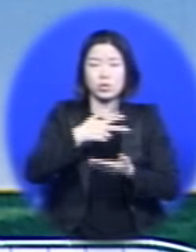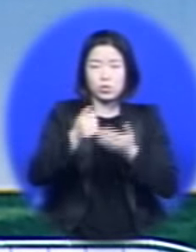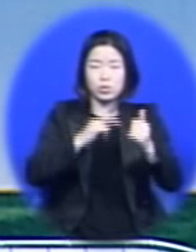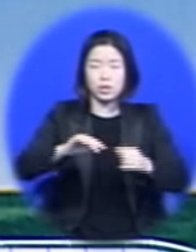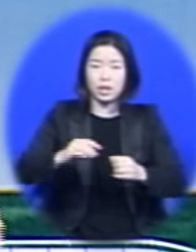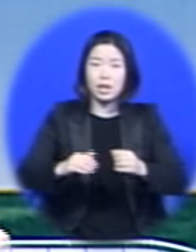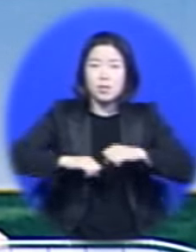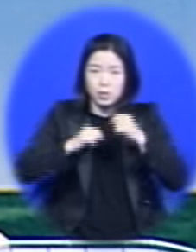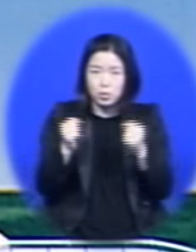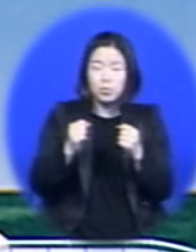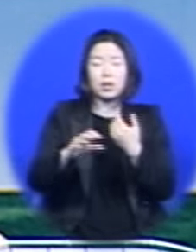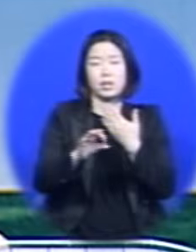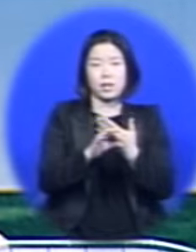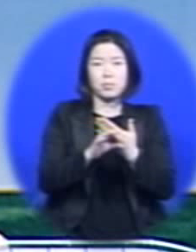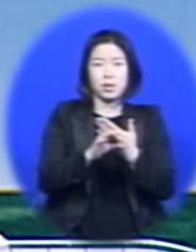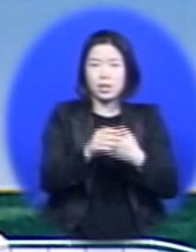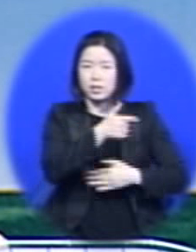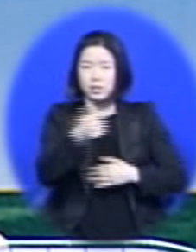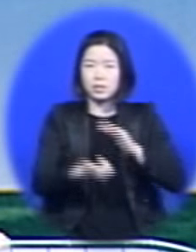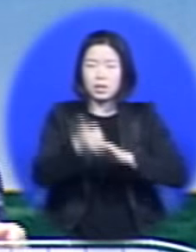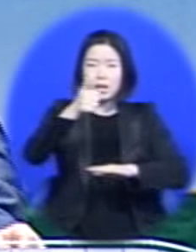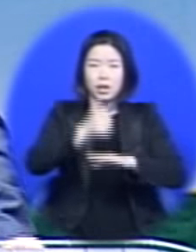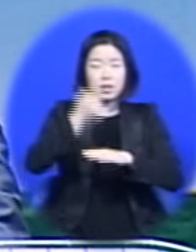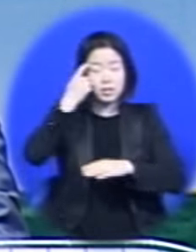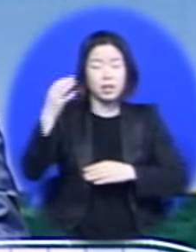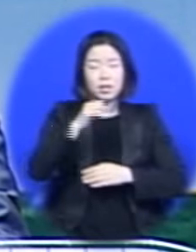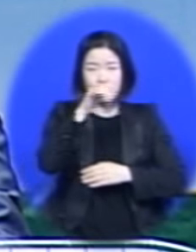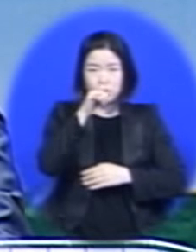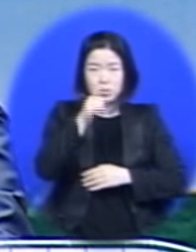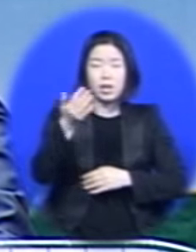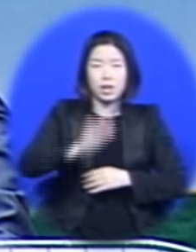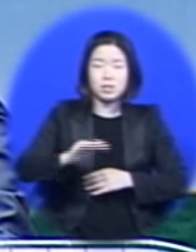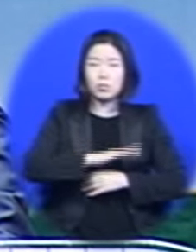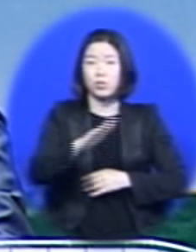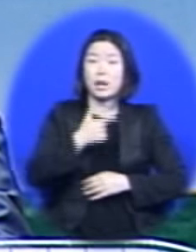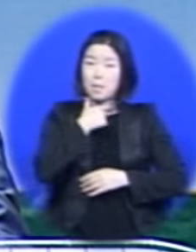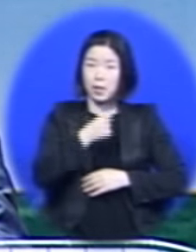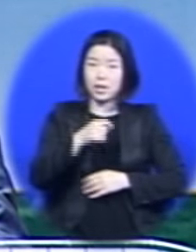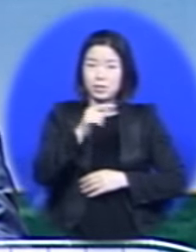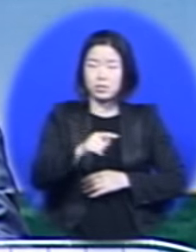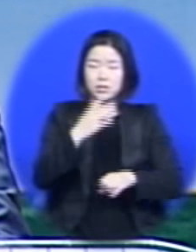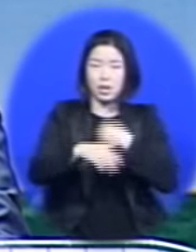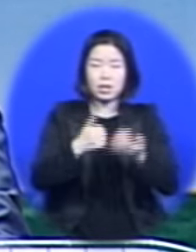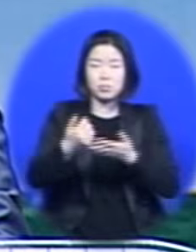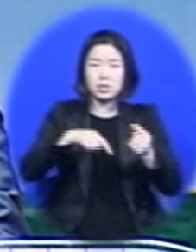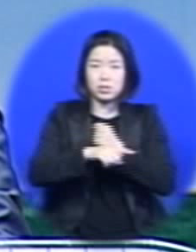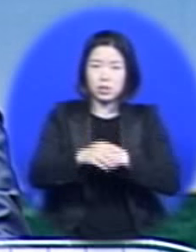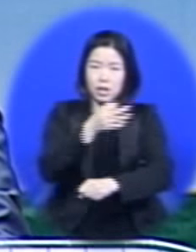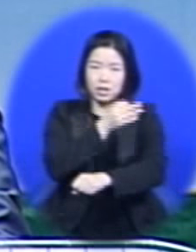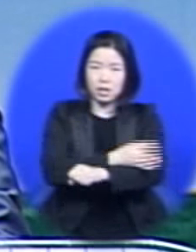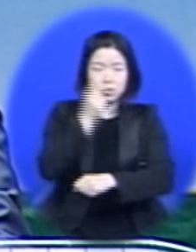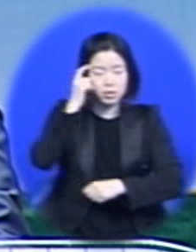성공을 거둘 거라고 생각하는 경향이 있습니다. 그러나 우리가 바라는 것을 하나님의 뜻이라고 단순히 생각하면 안